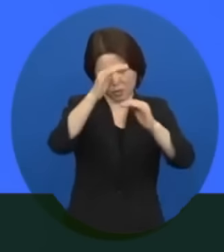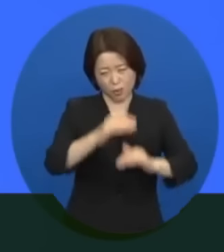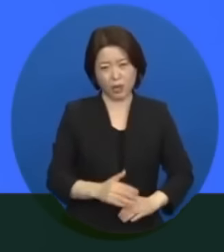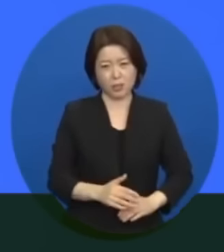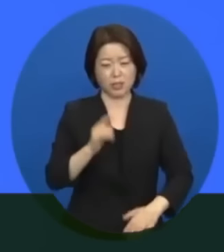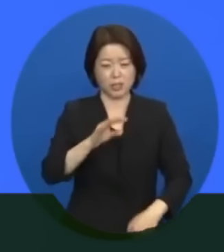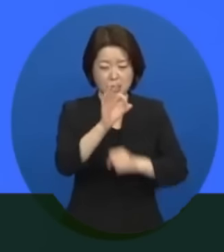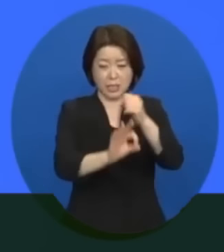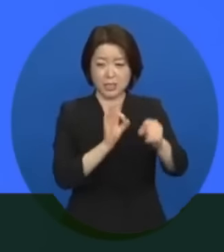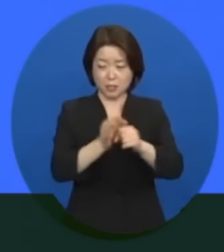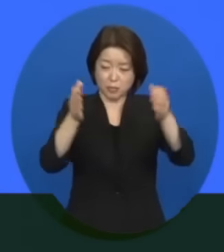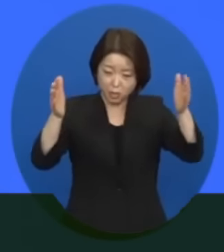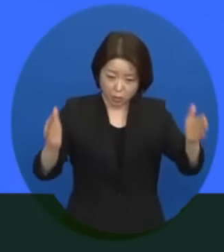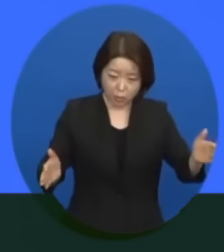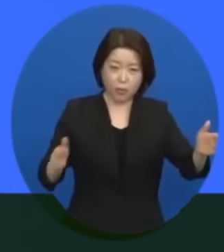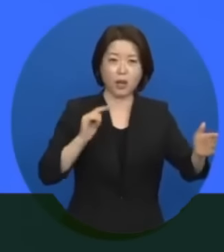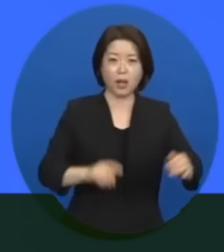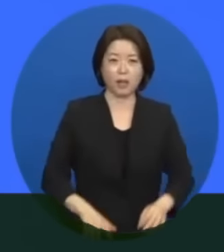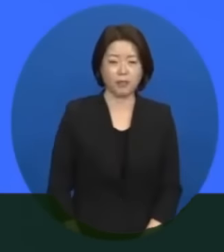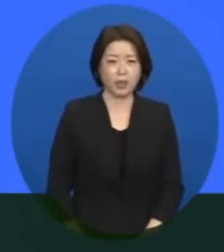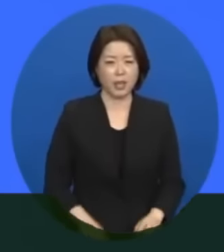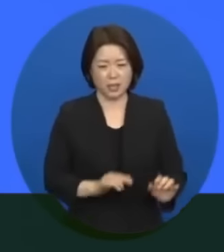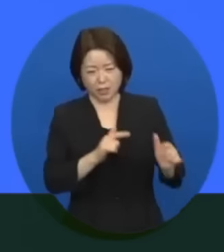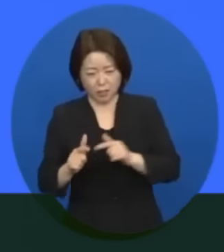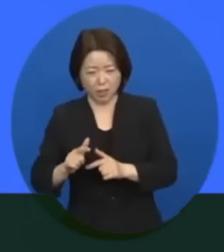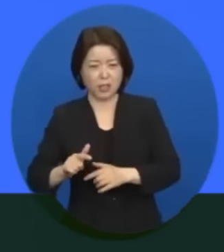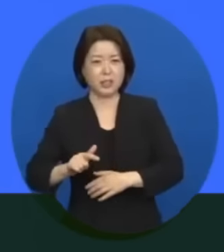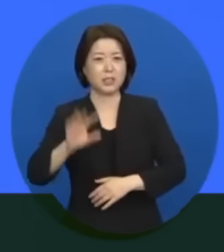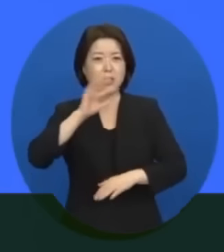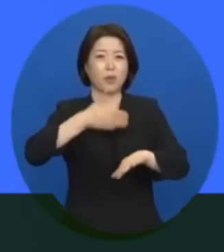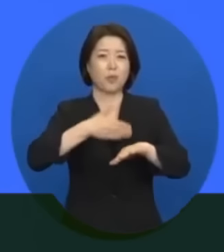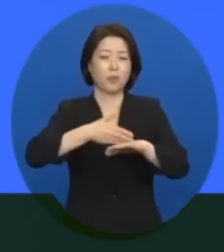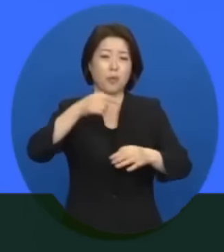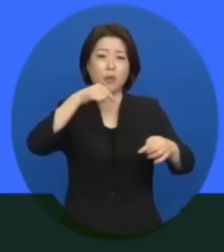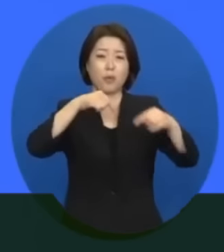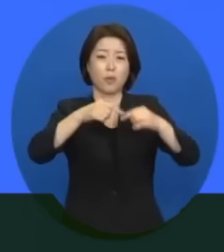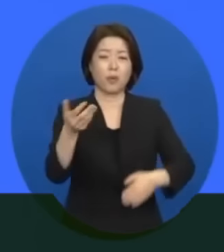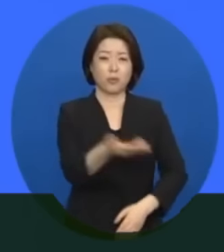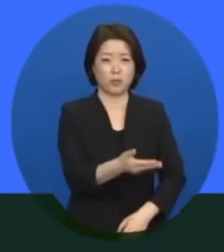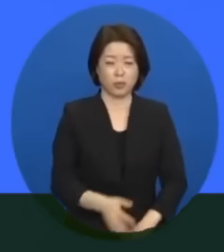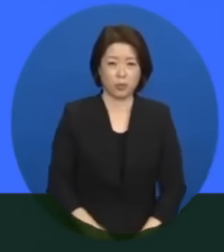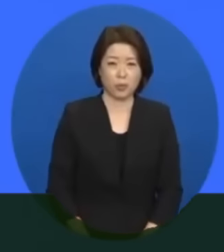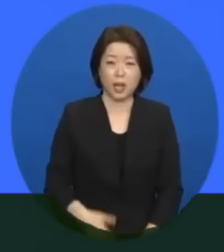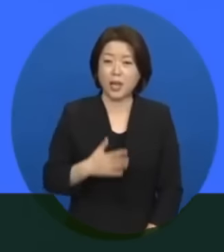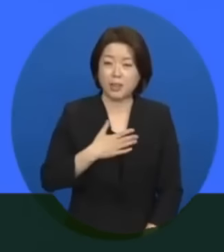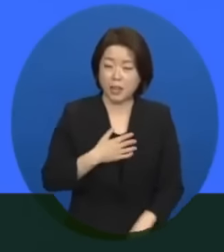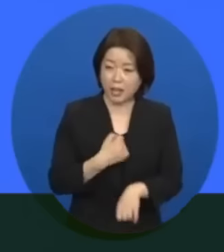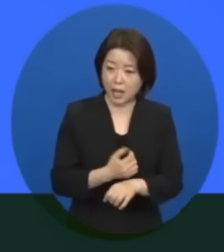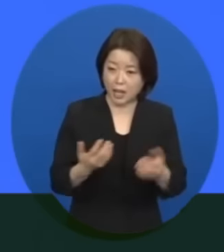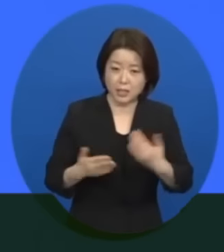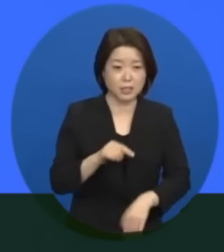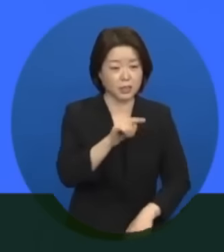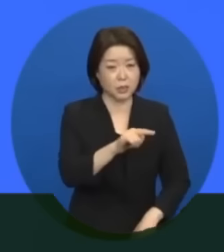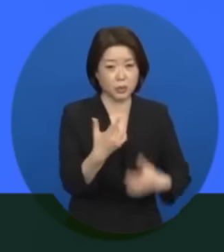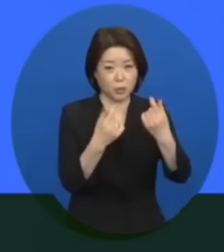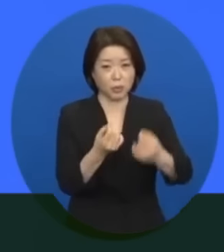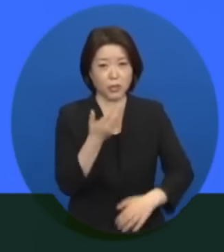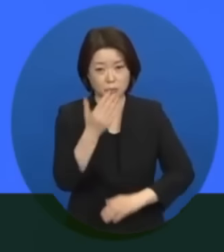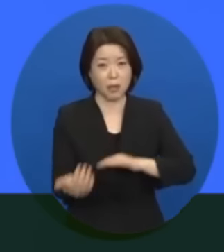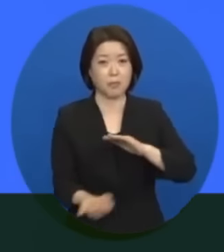10년의 과정 동안 이거를 다루시고 되는 겁니다 그래야만 내가 하는 일을 그도 하게 되리라 성령을